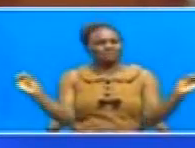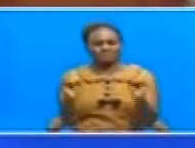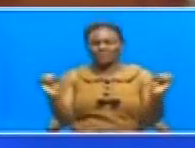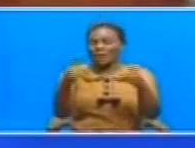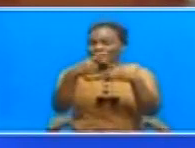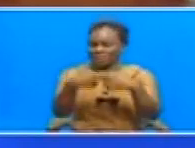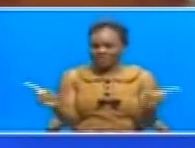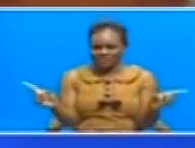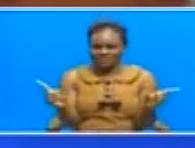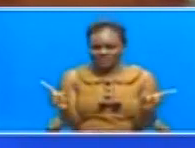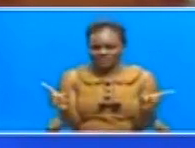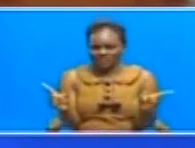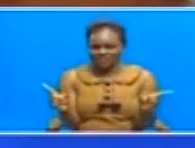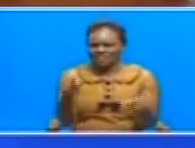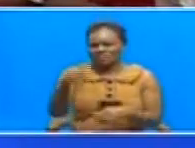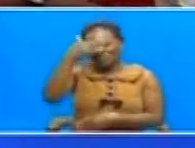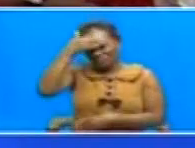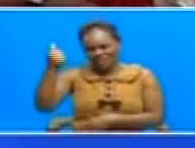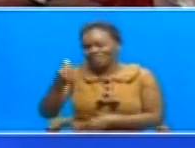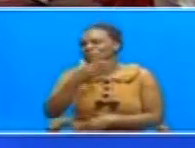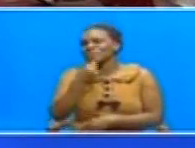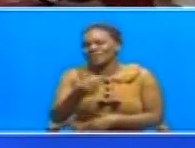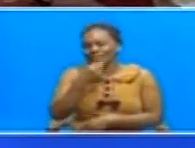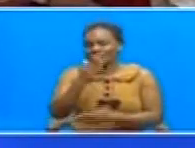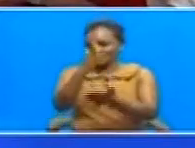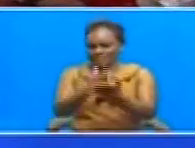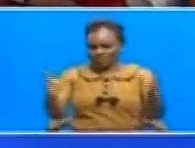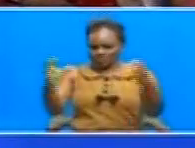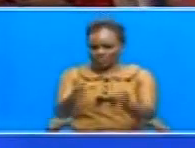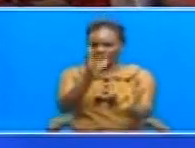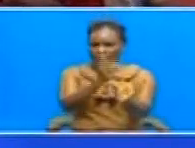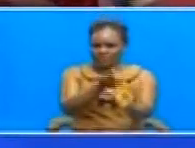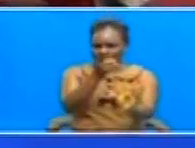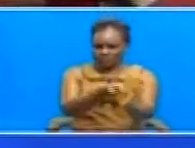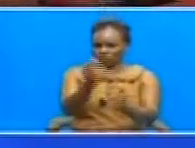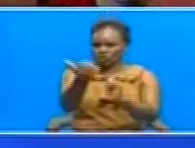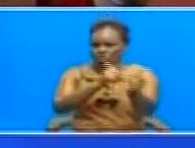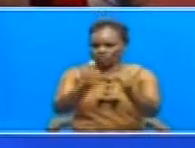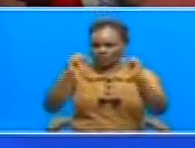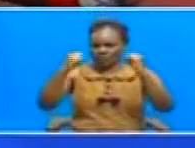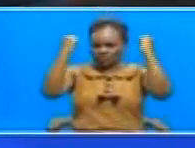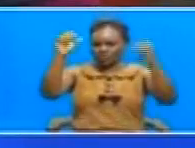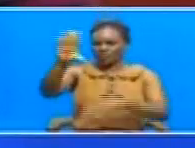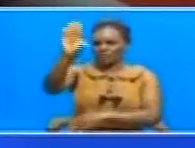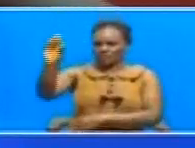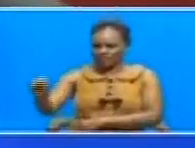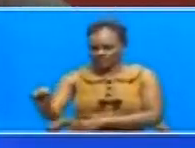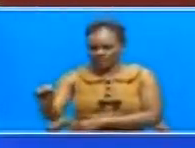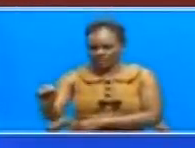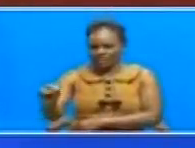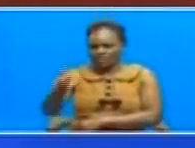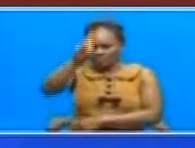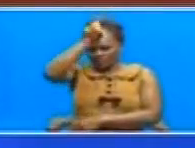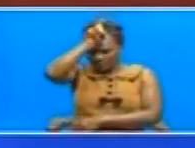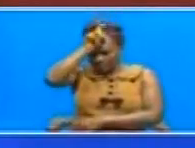unapata au pia usahau men sana. Baadhi ya timu ambazo zitashiriki kwenye kipute hicho cha ubingwa wa Afrika pamoja na wenyeji